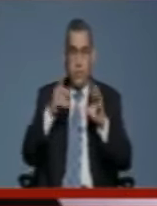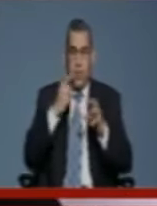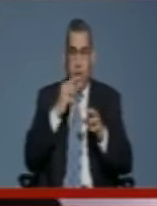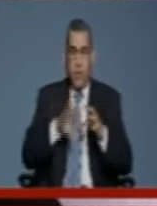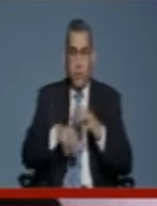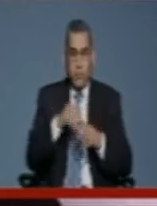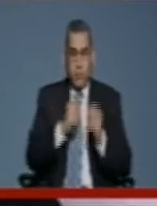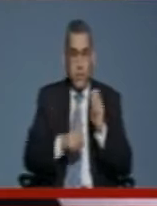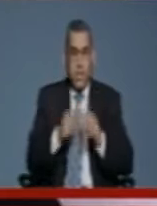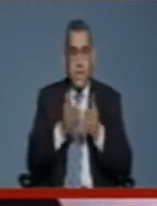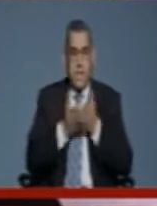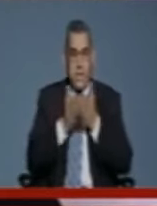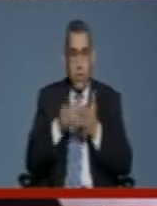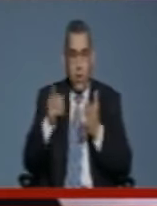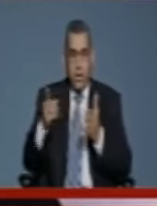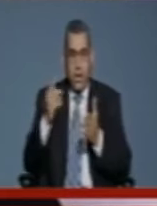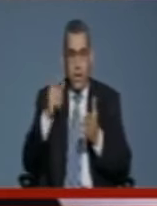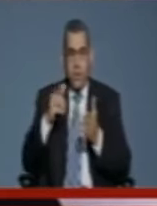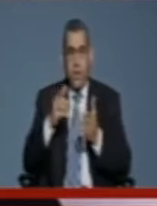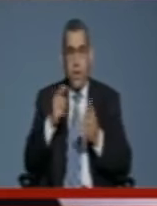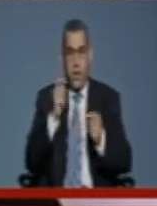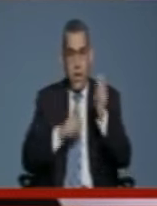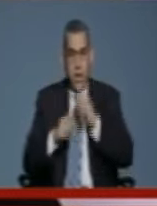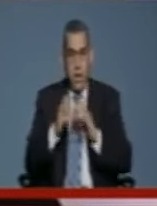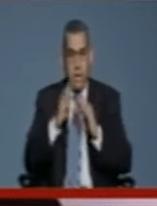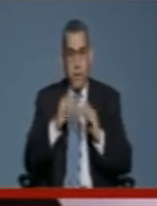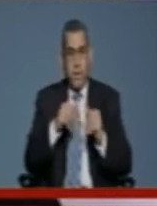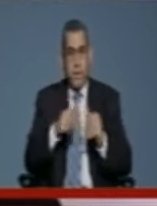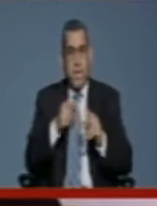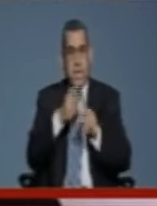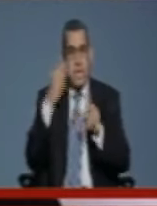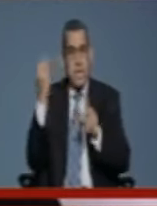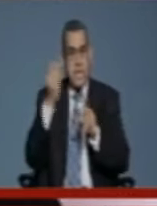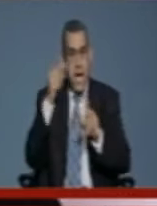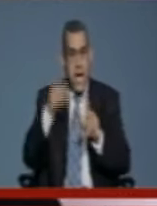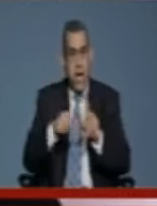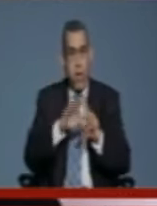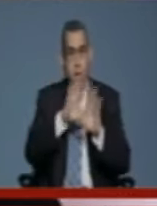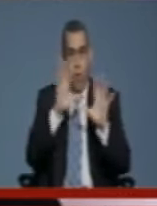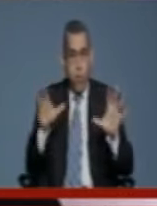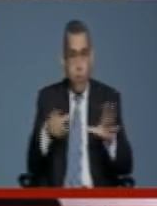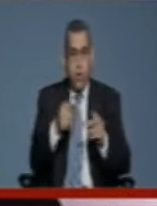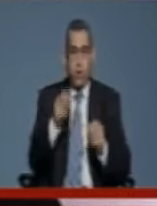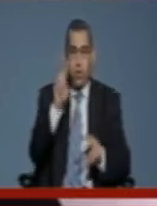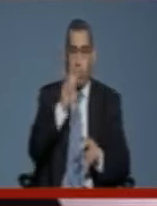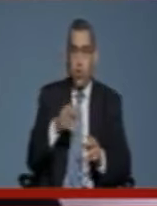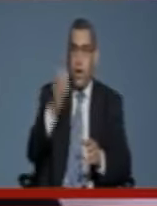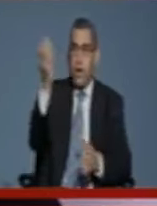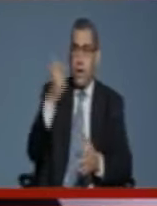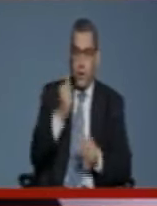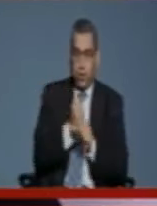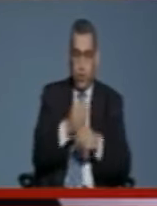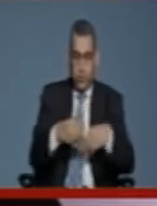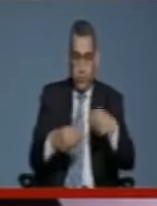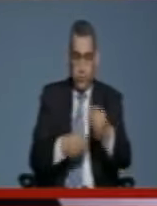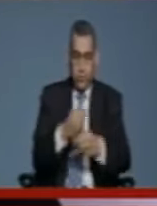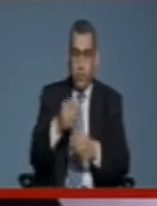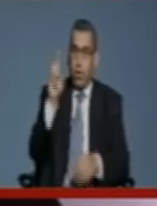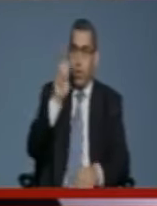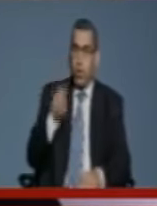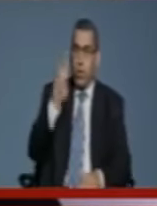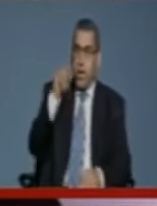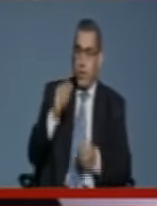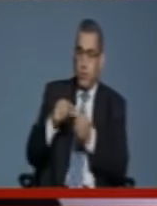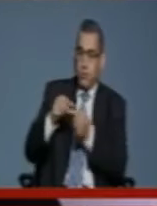السويس، تحويلات المصريين، السياحة، إن ما كانتش مصادرنا، مواردنا اللي بتيجي بالدولار